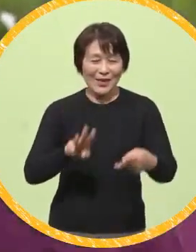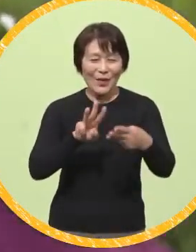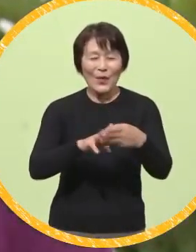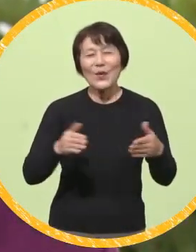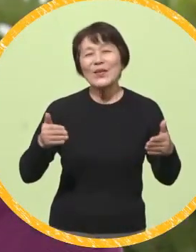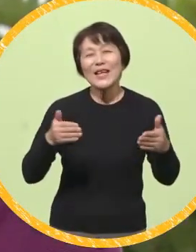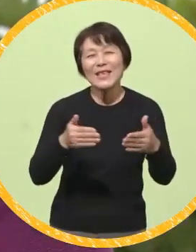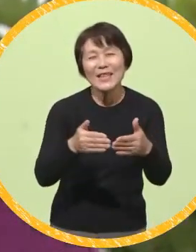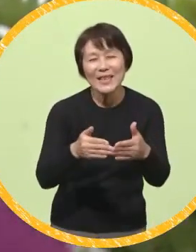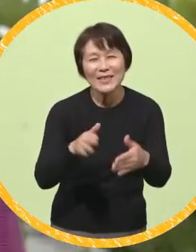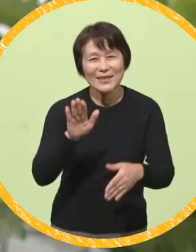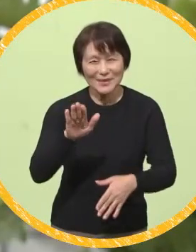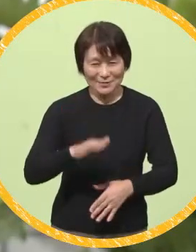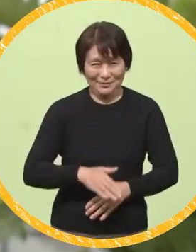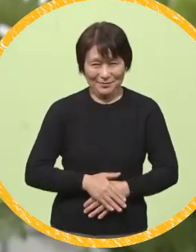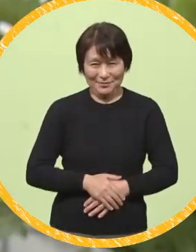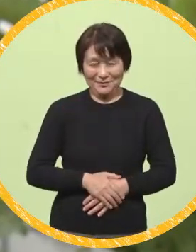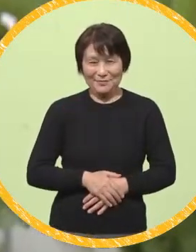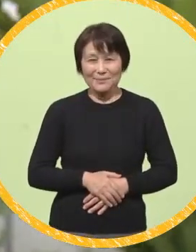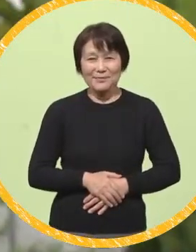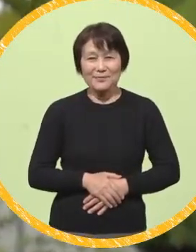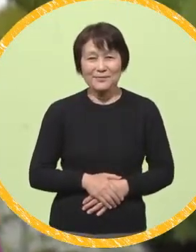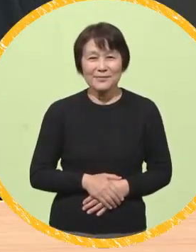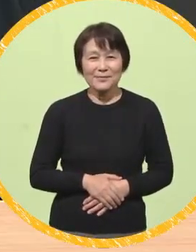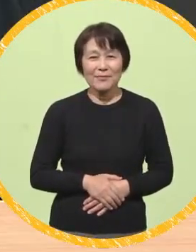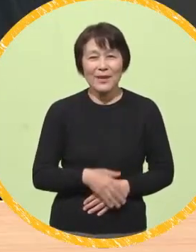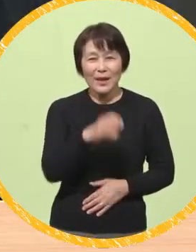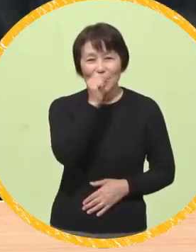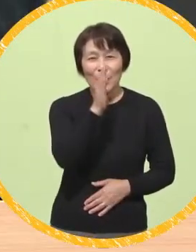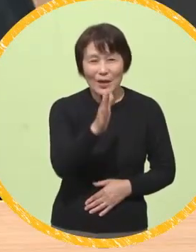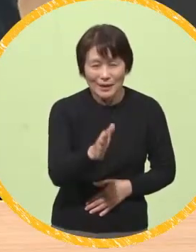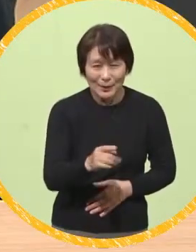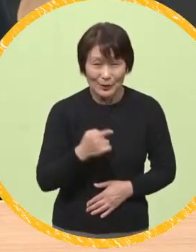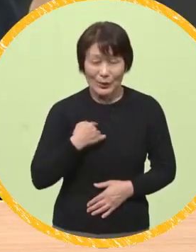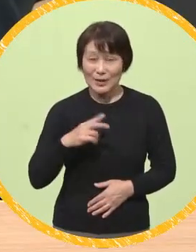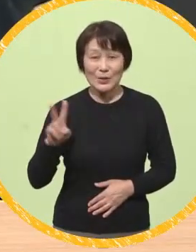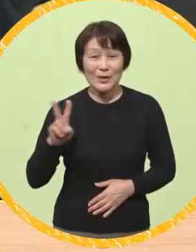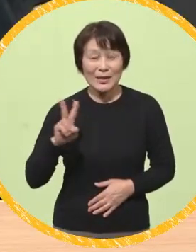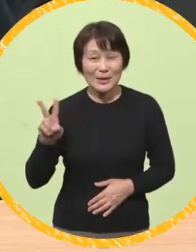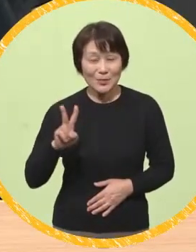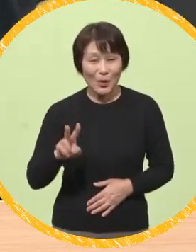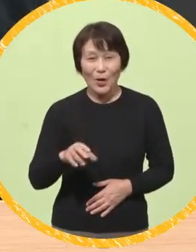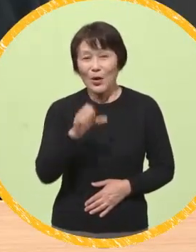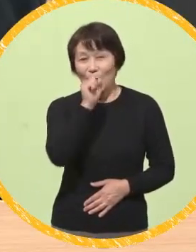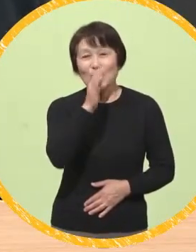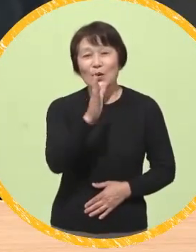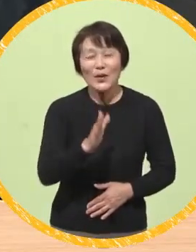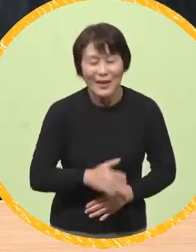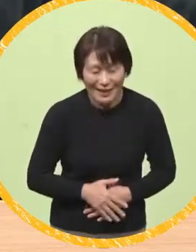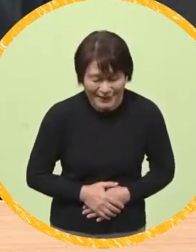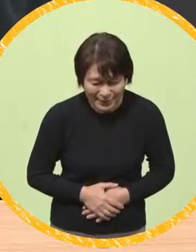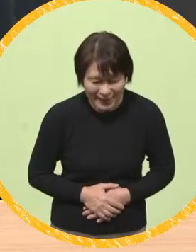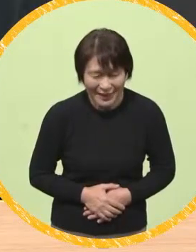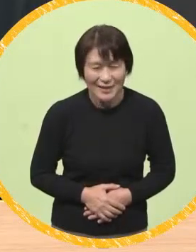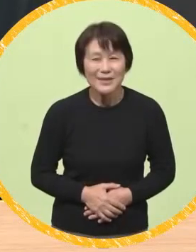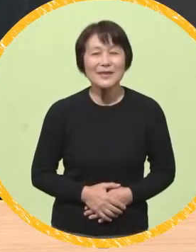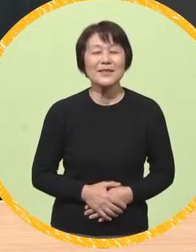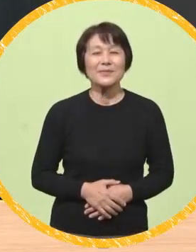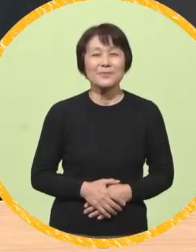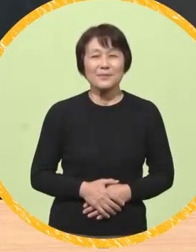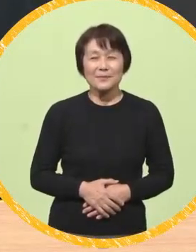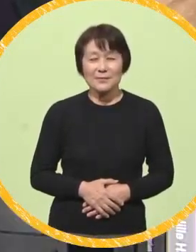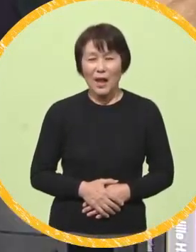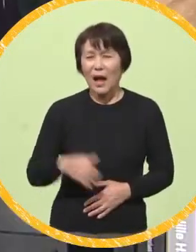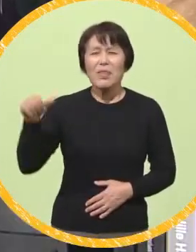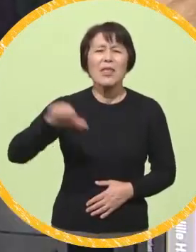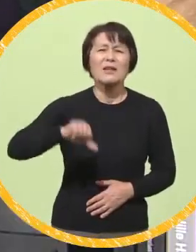。 改めましたね。 よろしくお願いします。私たちもちょっと どうもうつです。お願いします。 どうも何 ですかこれ。 なんか客観的に見る